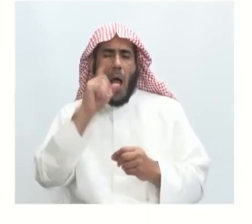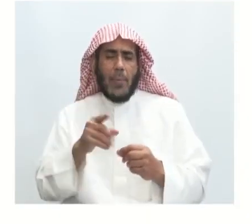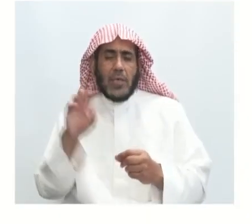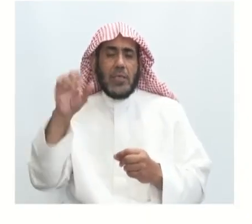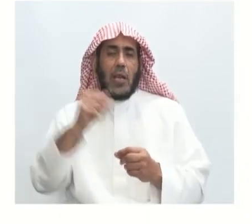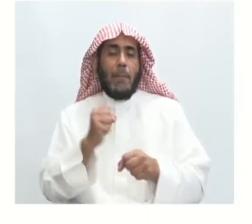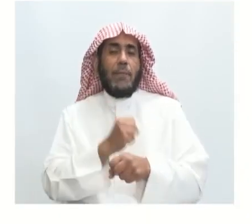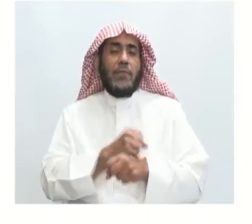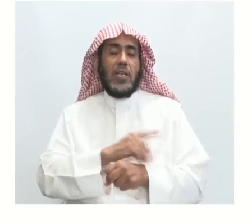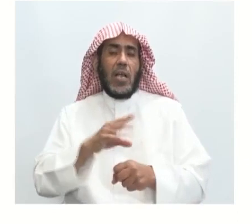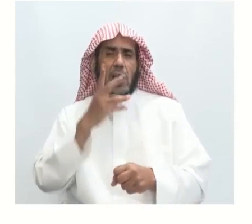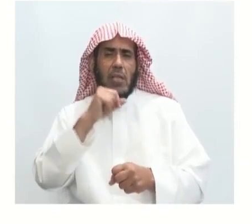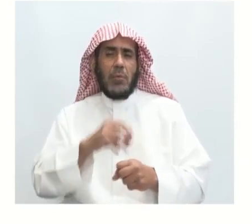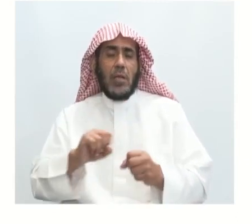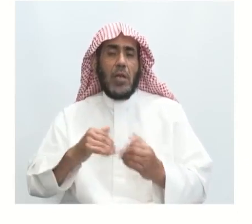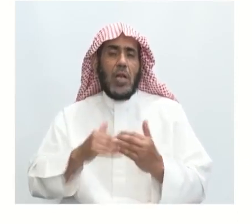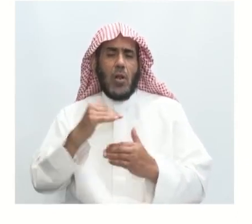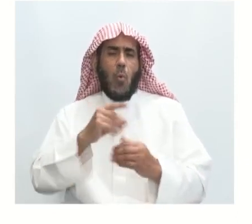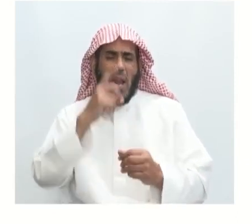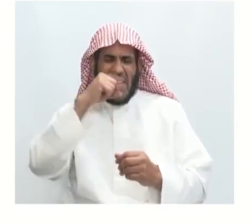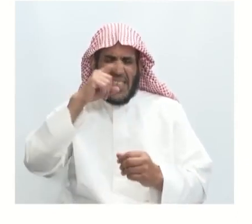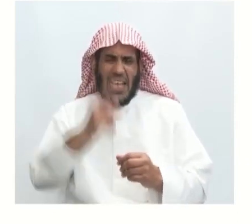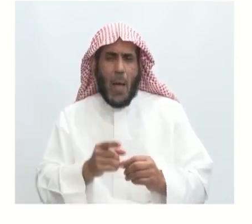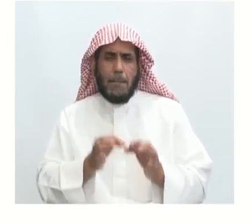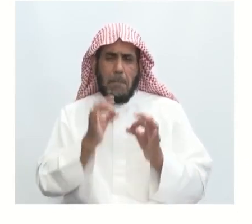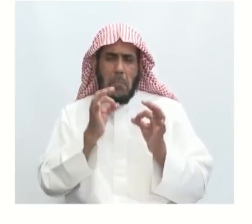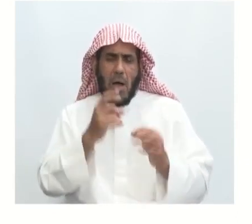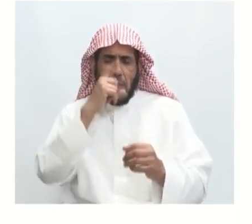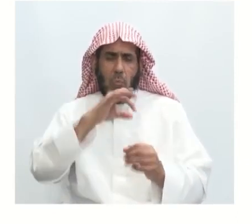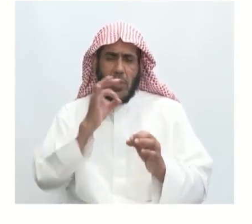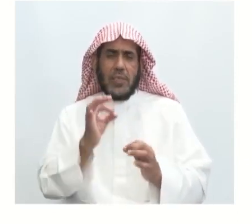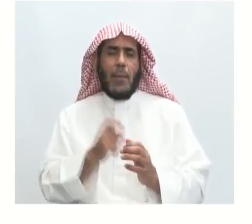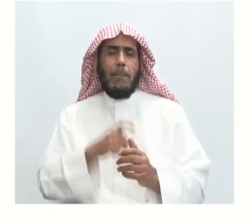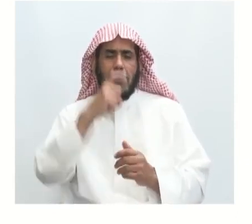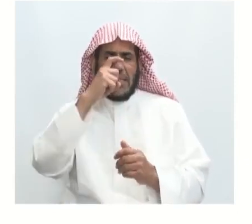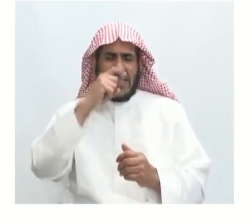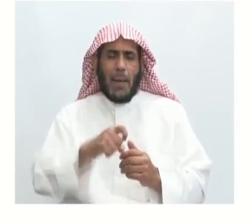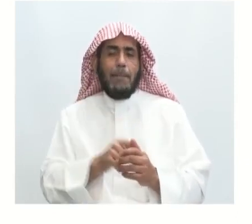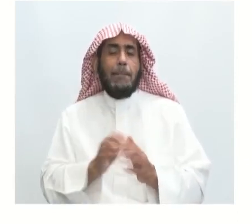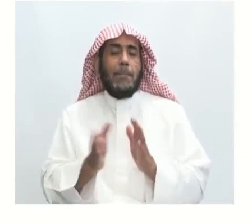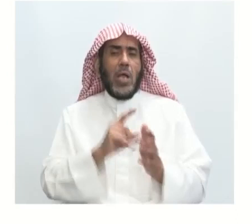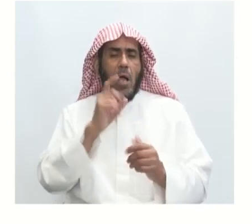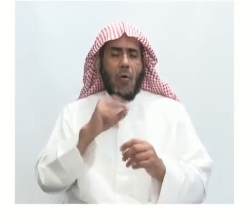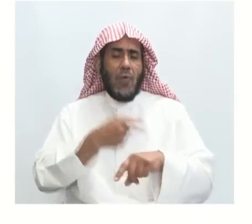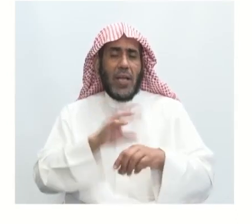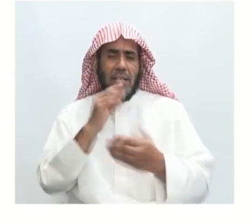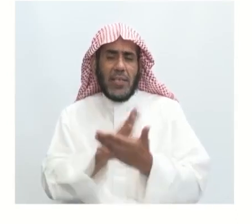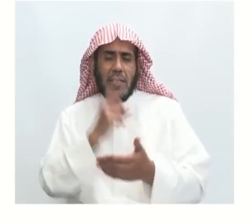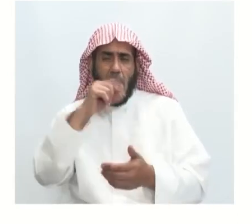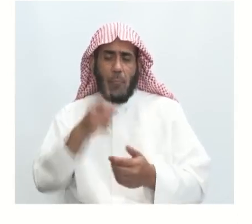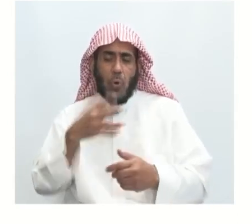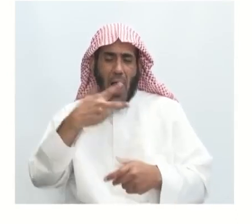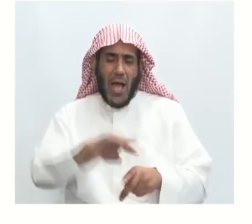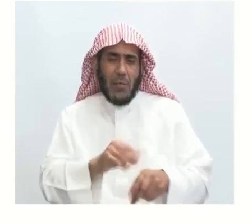فعل الشيء على سبيل الاستعلاء والالزام على سبيل الاستعلائي والالزام فحين تامر اخاك الصغير